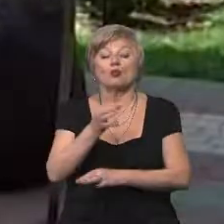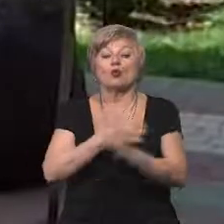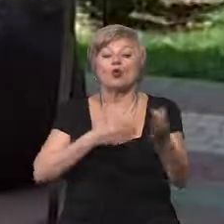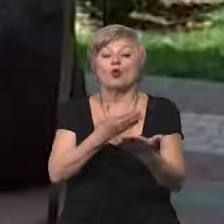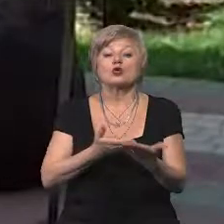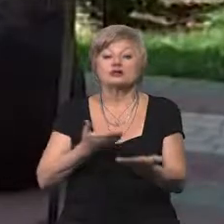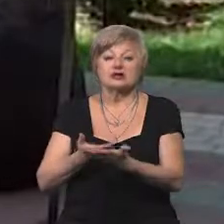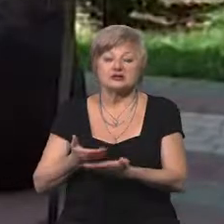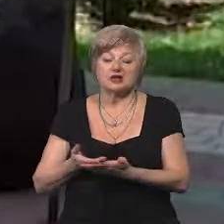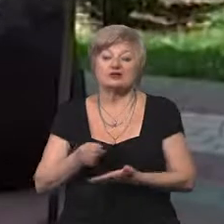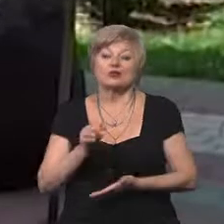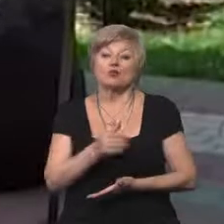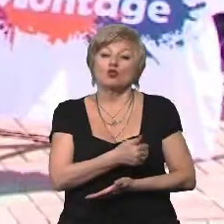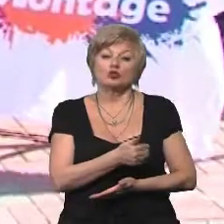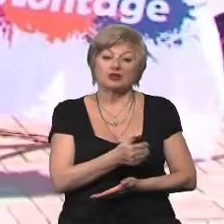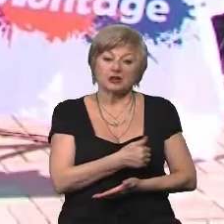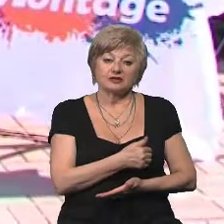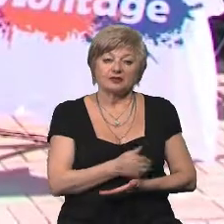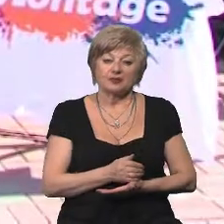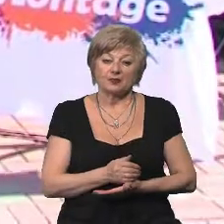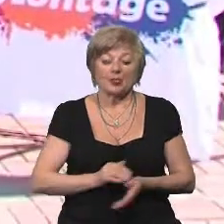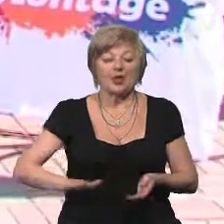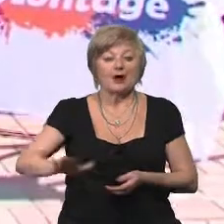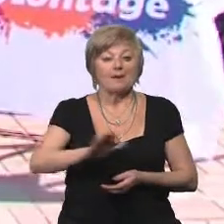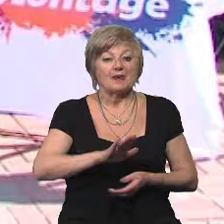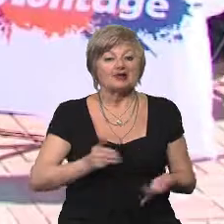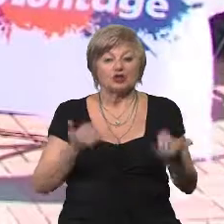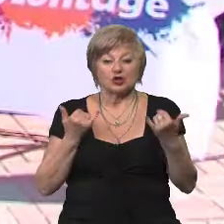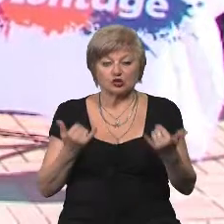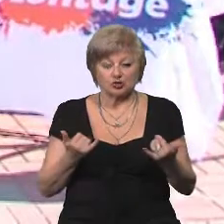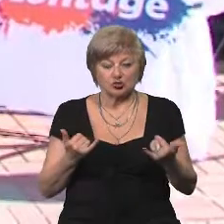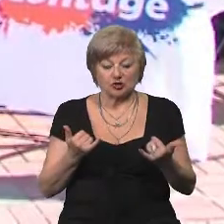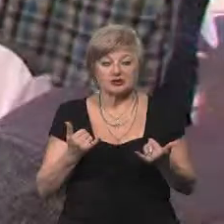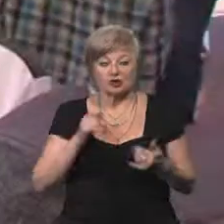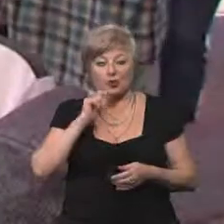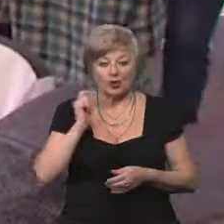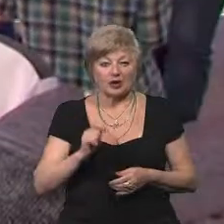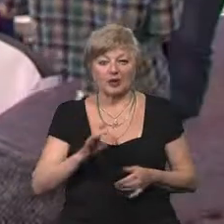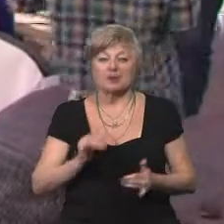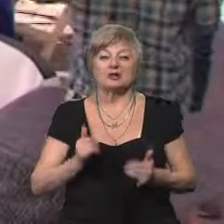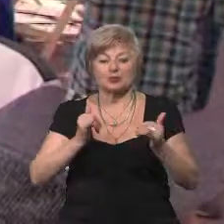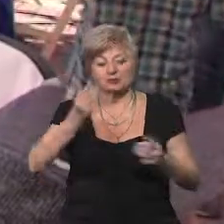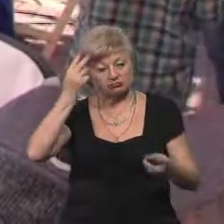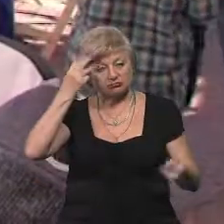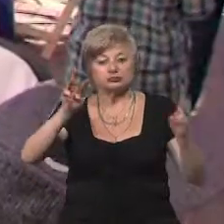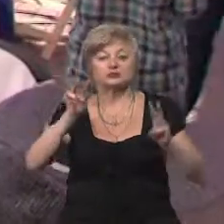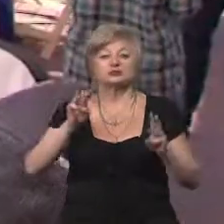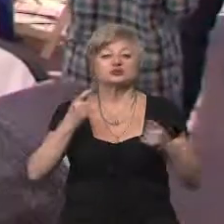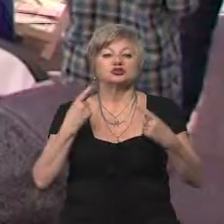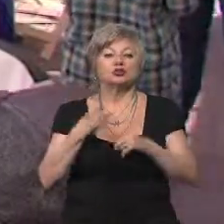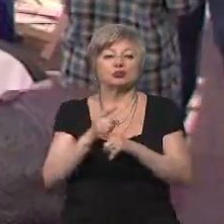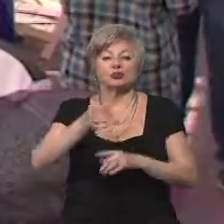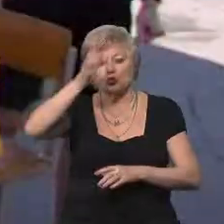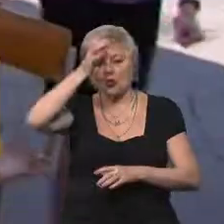бажанню учасника, як далі рухатись. Майданчик «Сучасна Україна» був присвячений інноваційним технологіям та